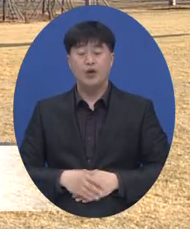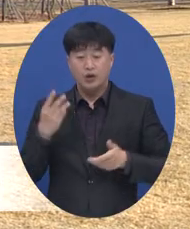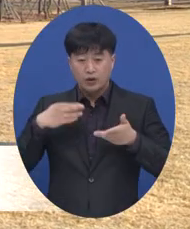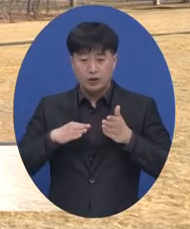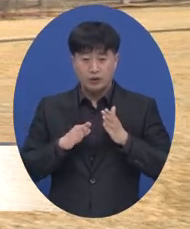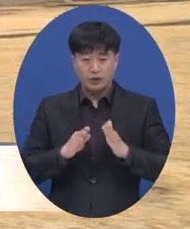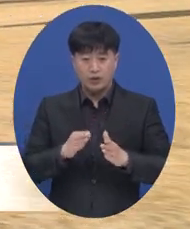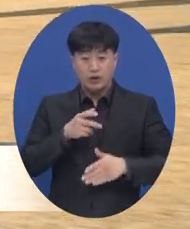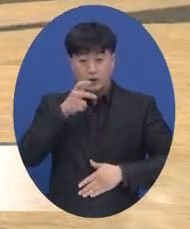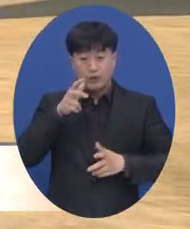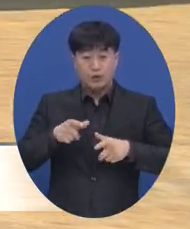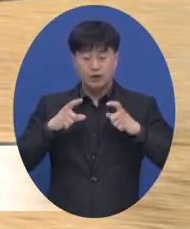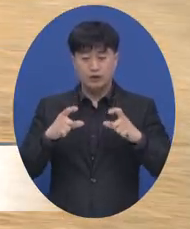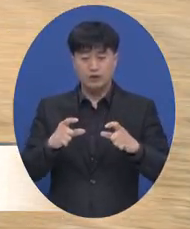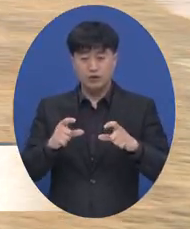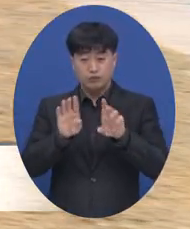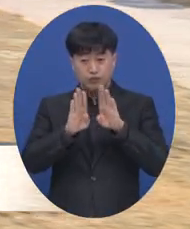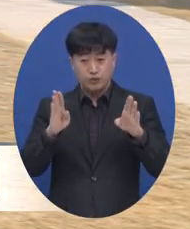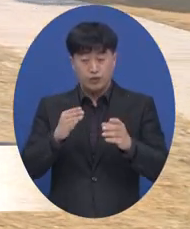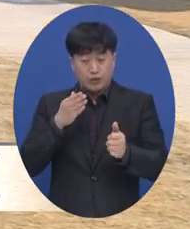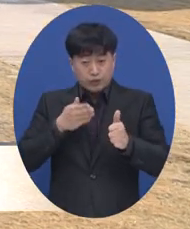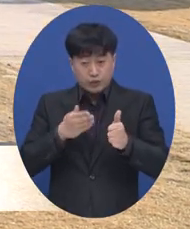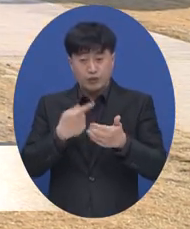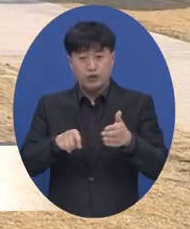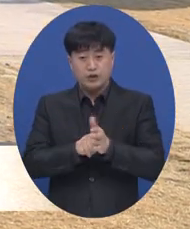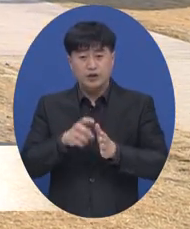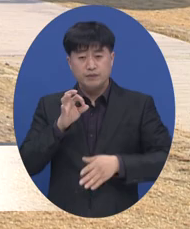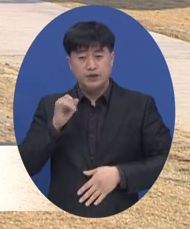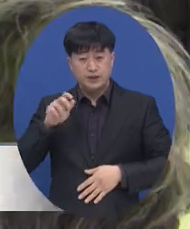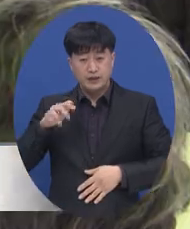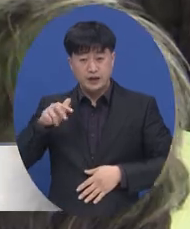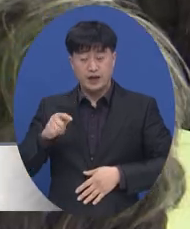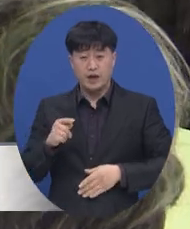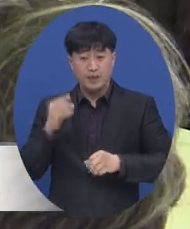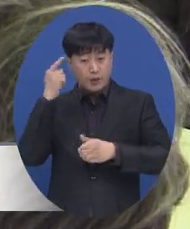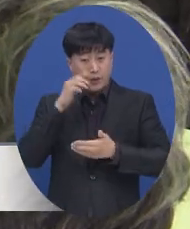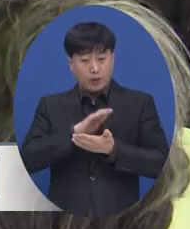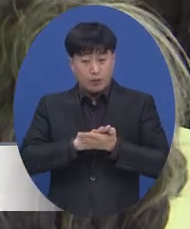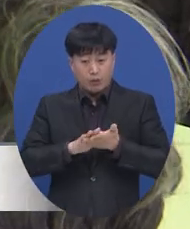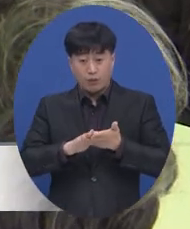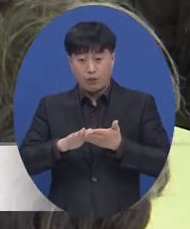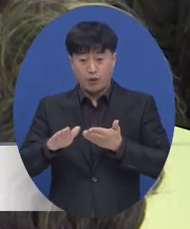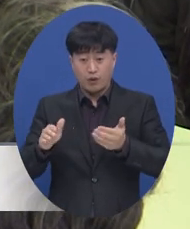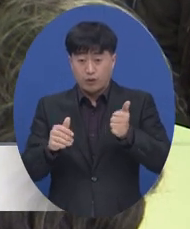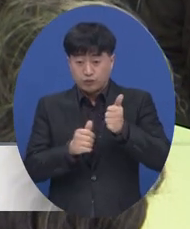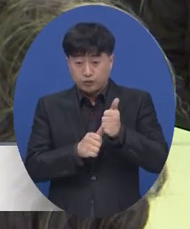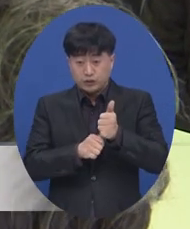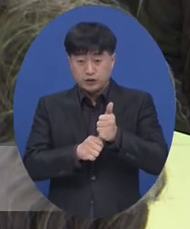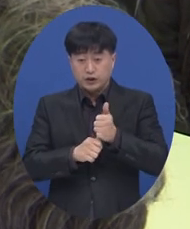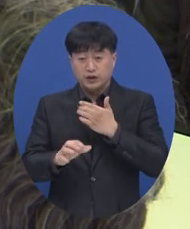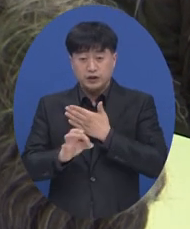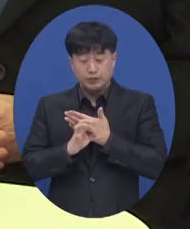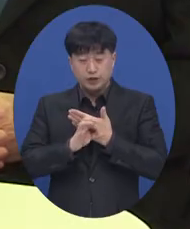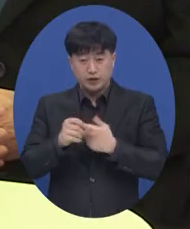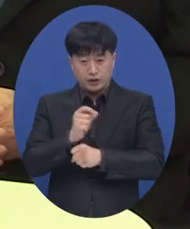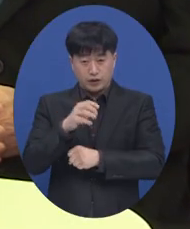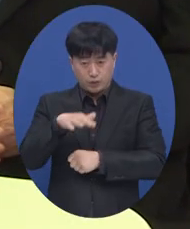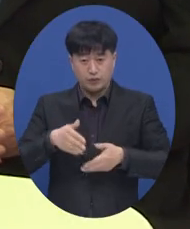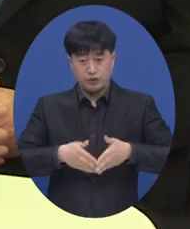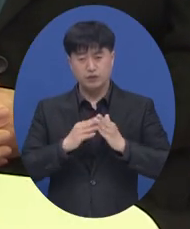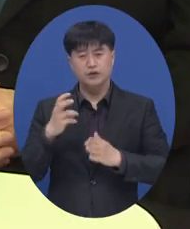경기도가 개성공단 재개를 촉구하기 위해 임진각 평화 부지사 임시 집무실을 설치한지 어느 덧 3 17일째